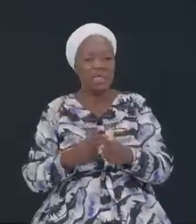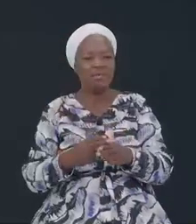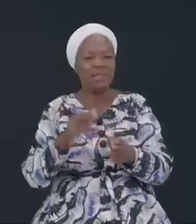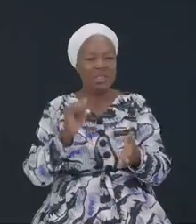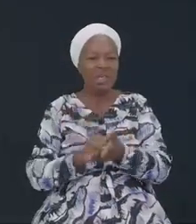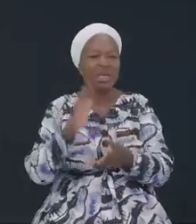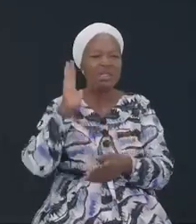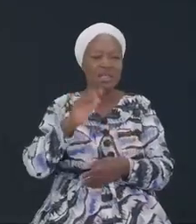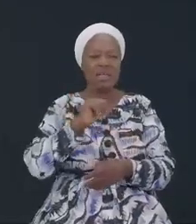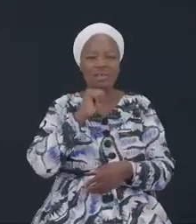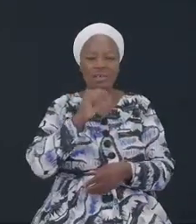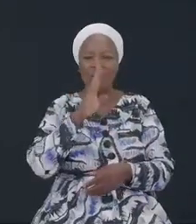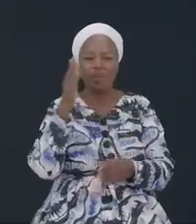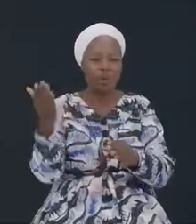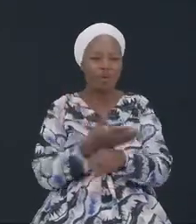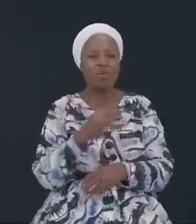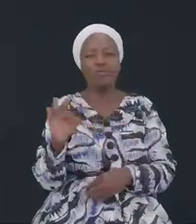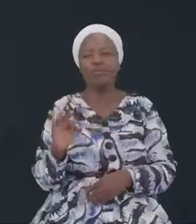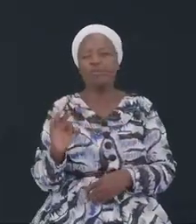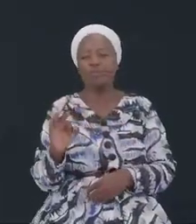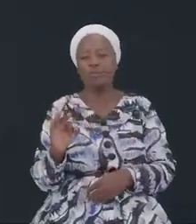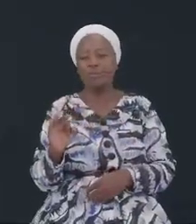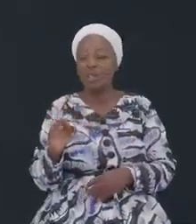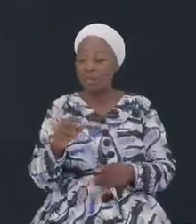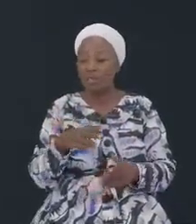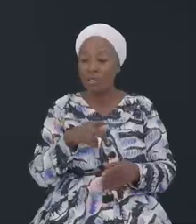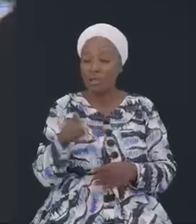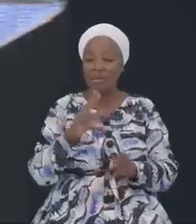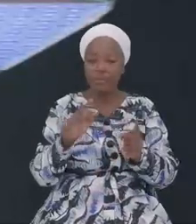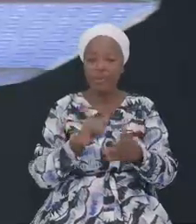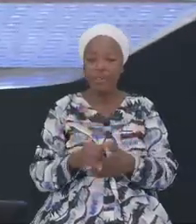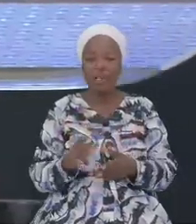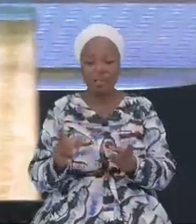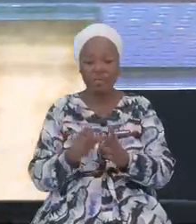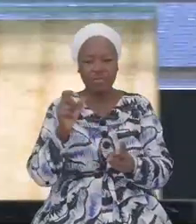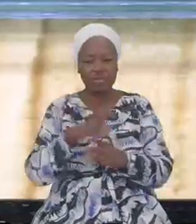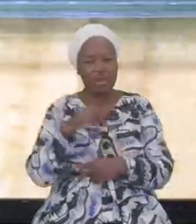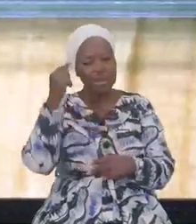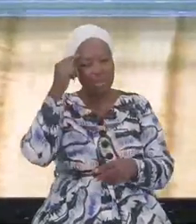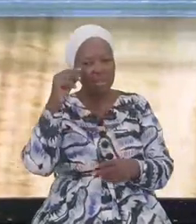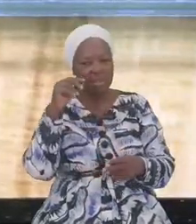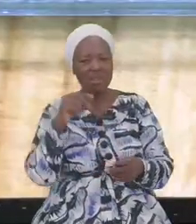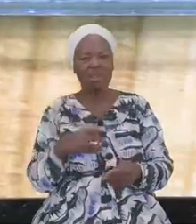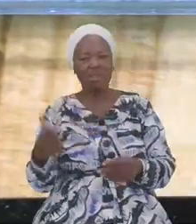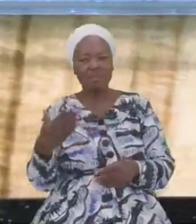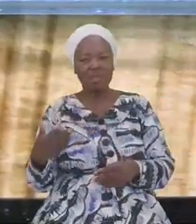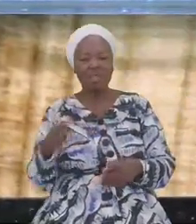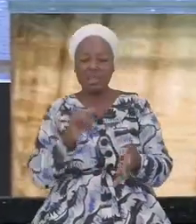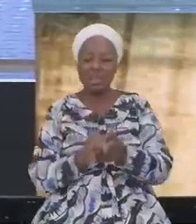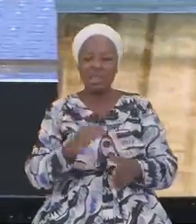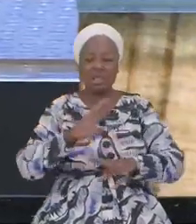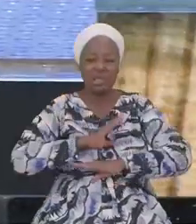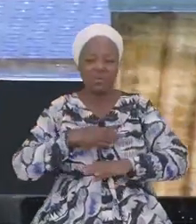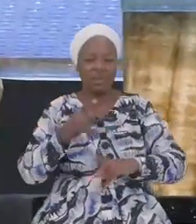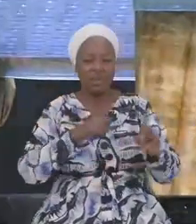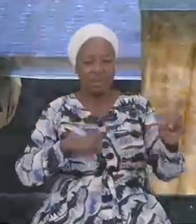périra pas. Il s'agit des gens qui choisissent les choses qui sont agréables à l'Éternel. Il s'agit